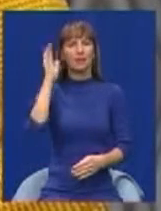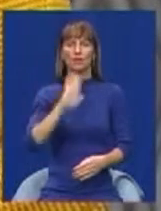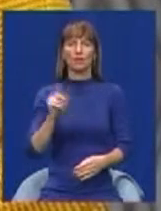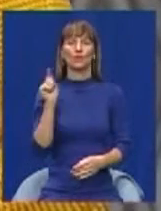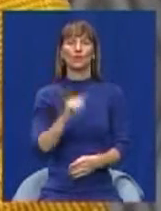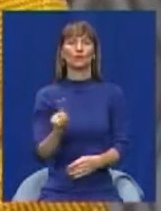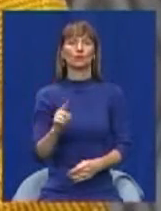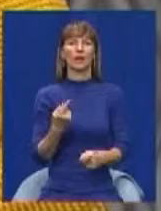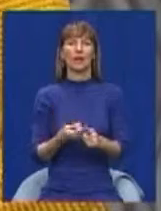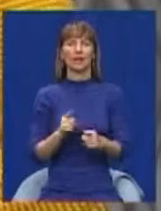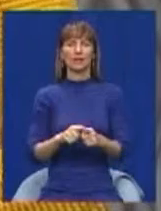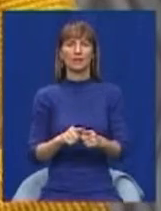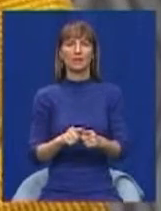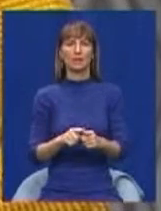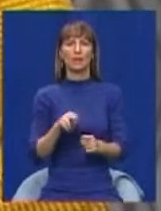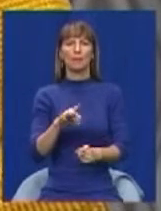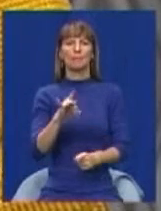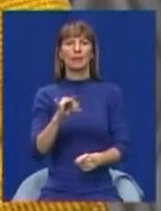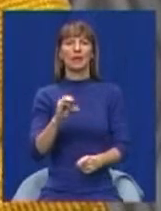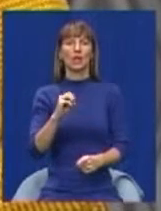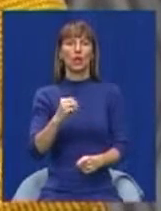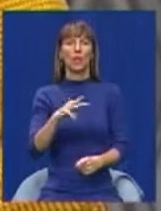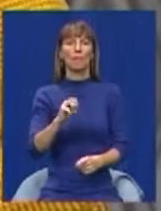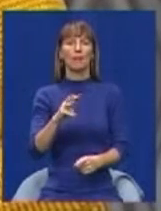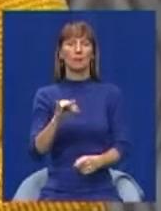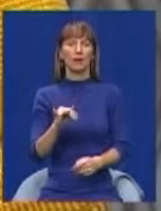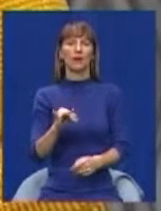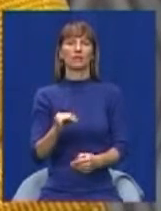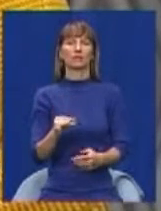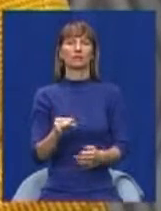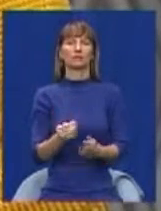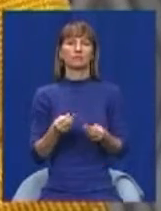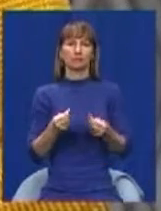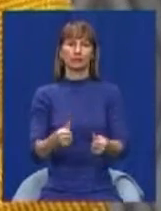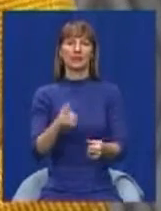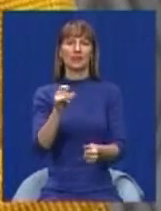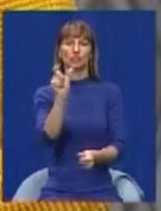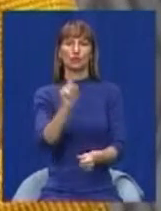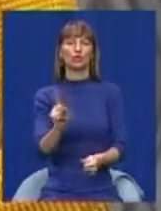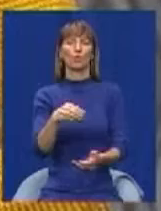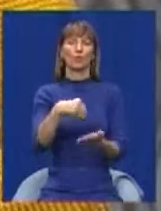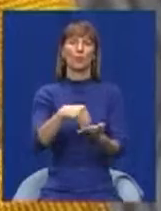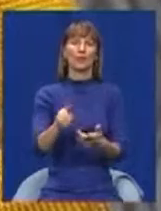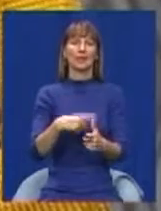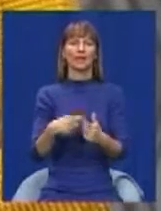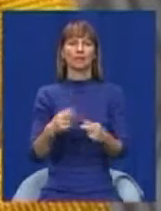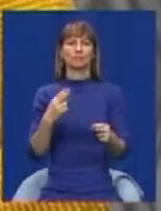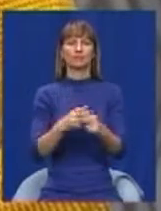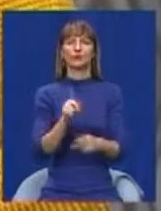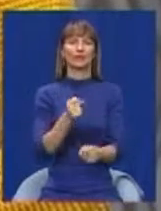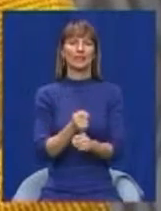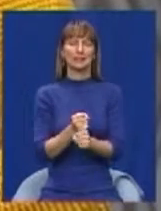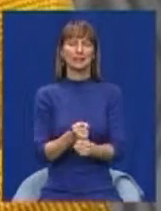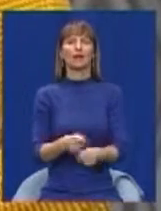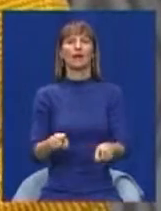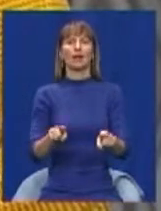того, що ми оцими прийомами, ми переконуємо людину щось робити, або там щось купити, або щось навпаки не зробити. І тут таки спрацьовує